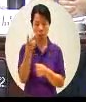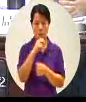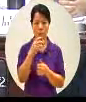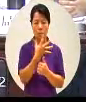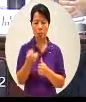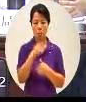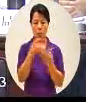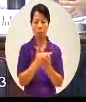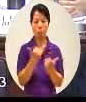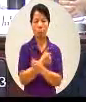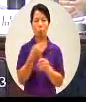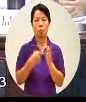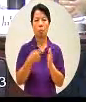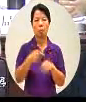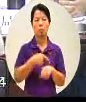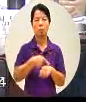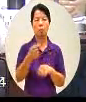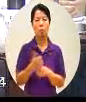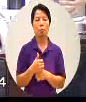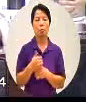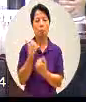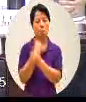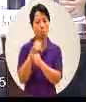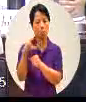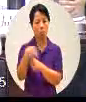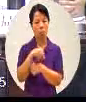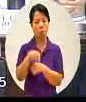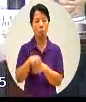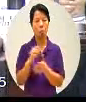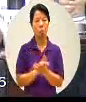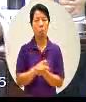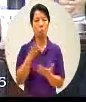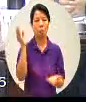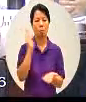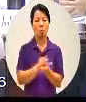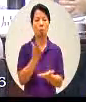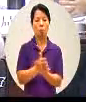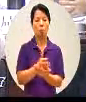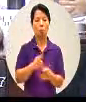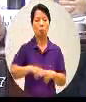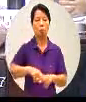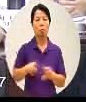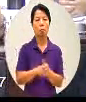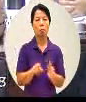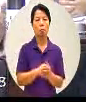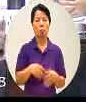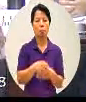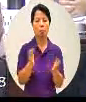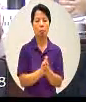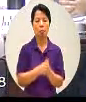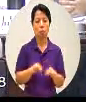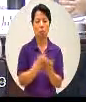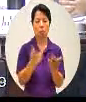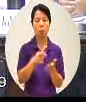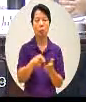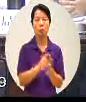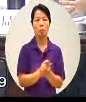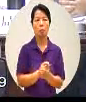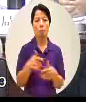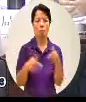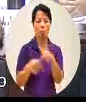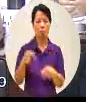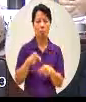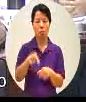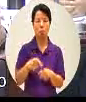没有代表性的一个参考。所以如果说停炉之后，如果你马上测戴澳新，那确实它的一个